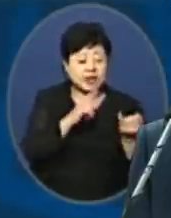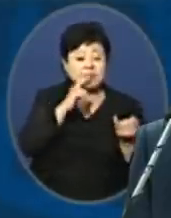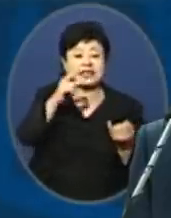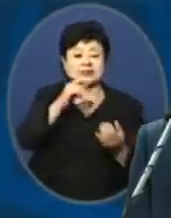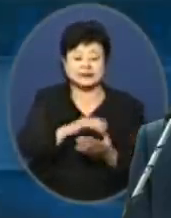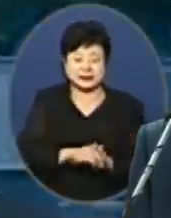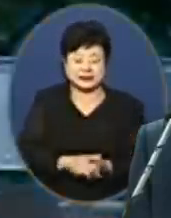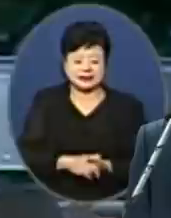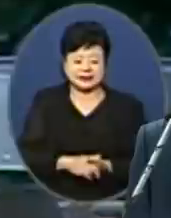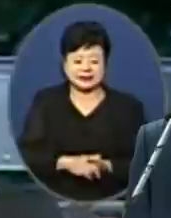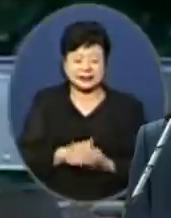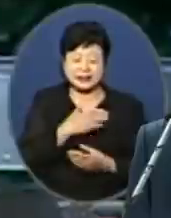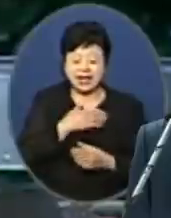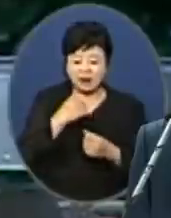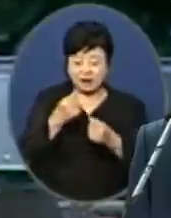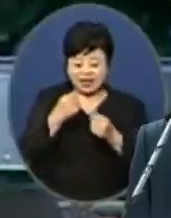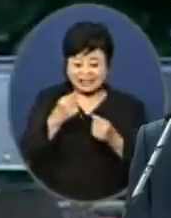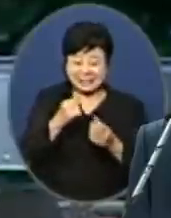나는 건강해진다.